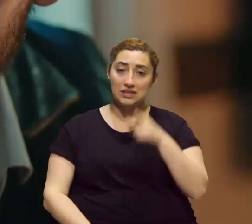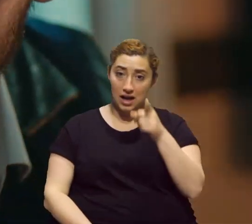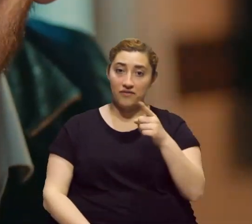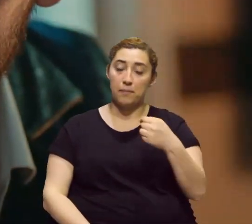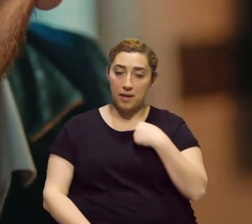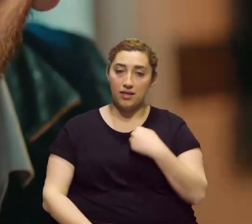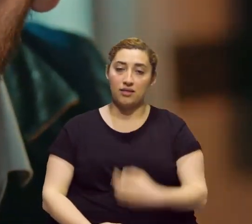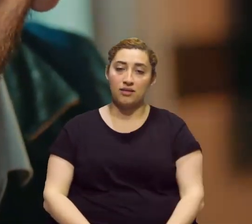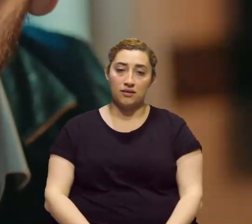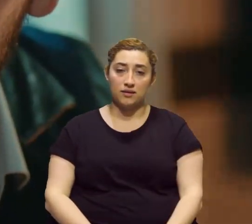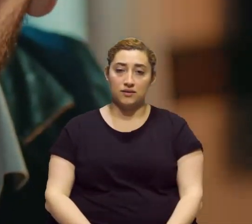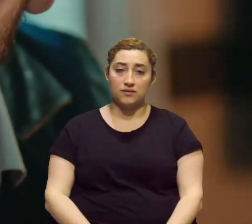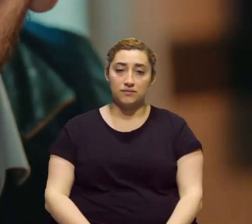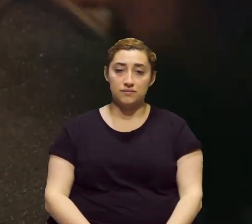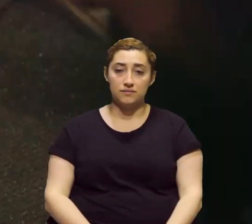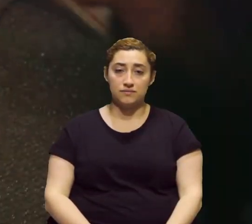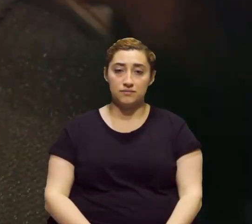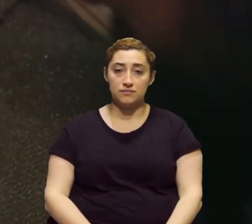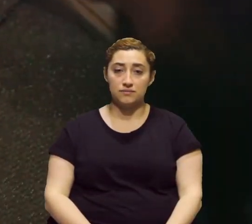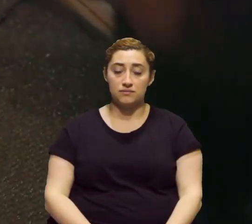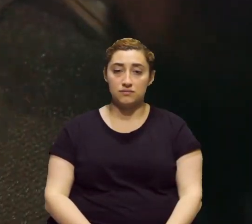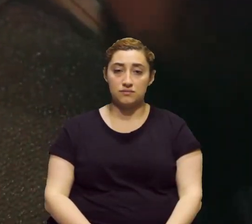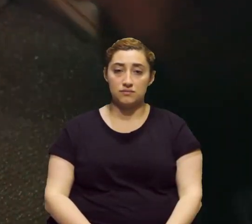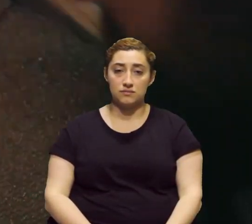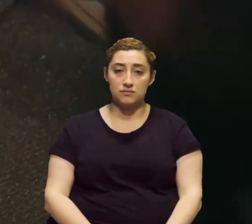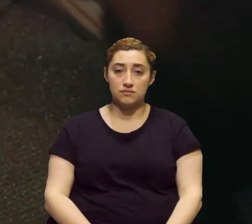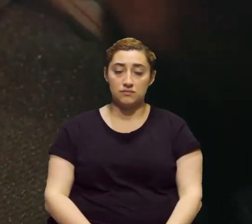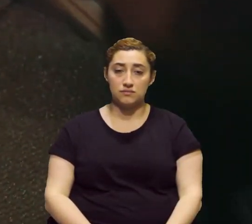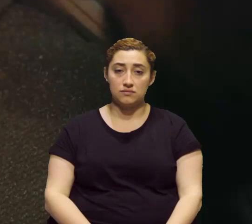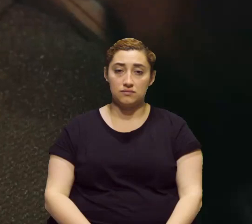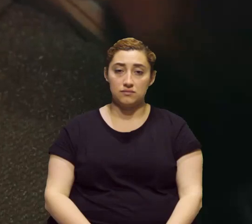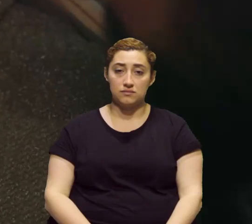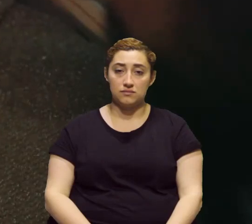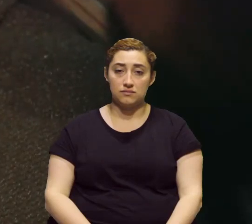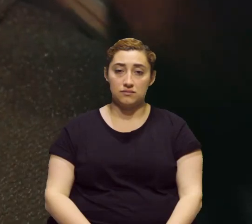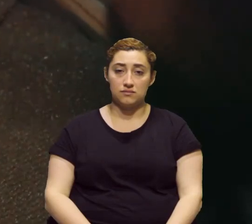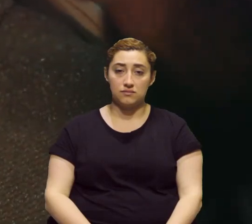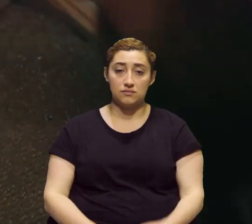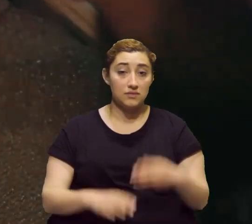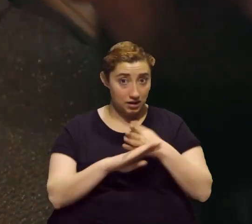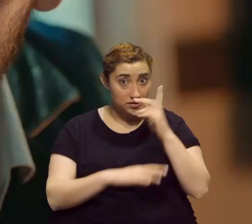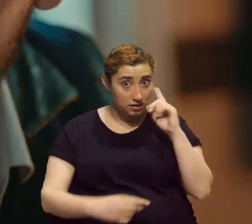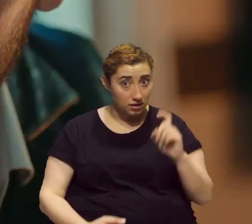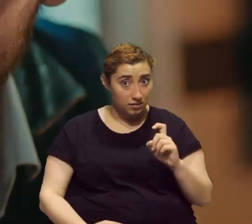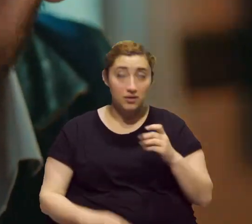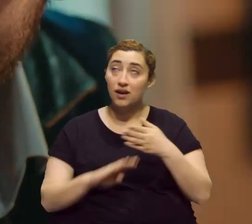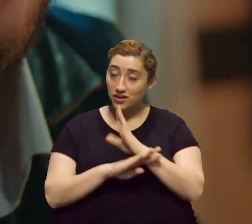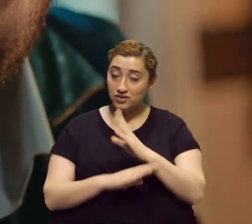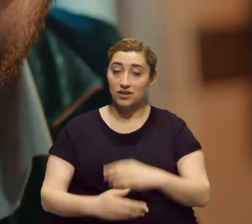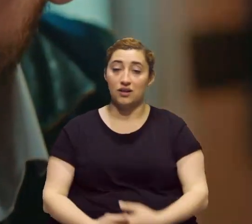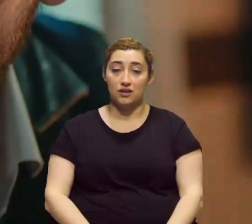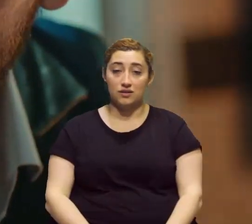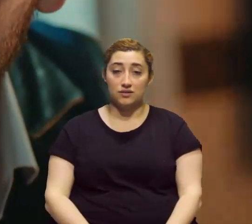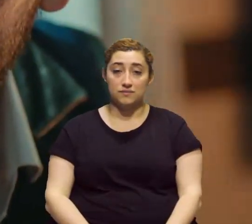Sen ve ben. Leyla'nın ciddi ifadesi tebessüme dönüştü. Gerçekten. Gerçekten.